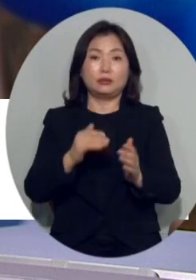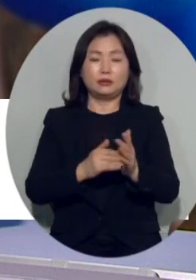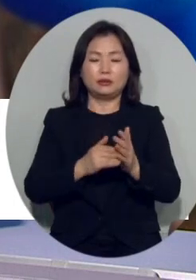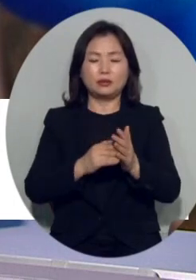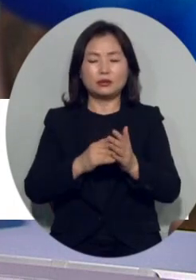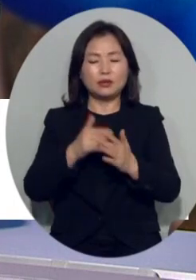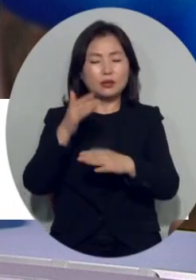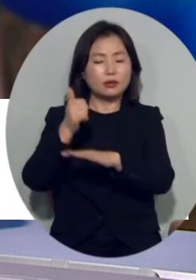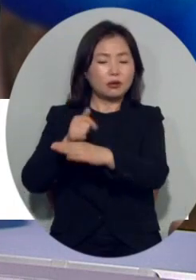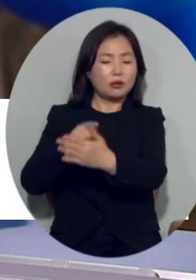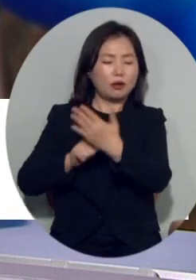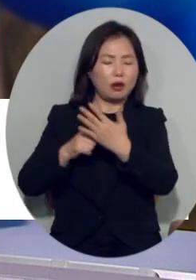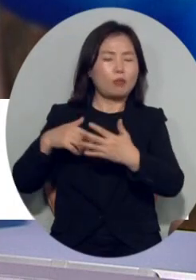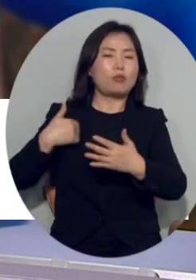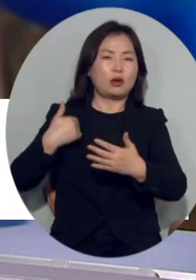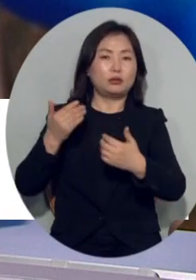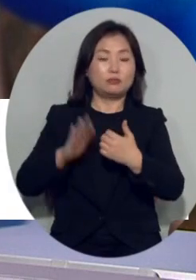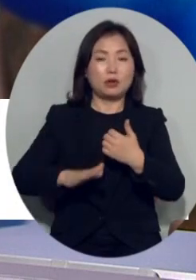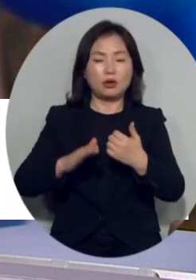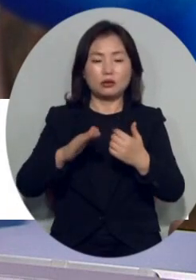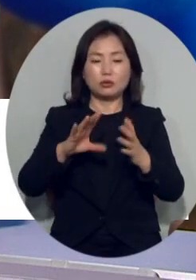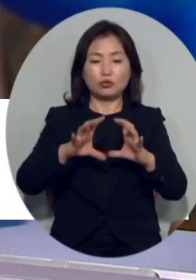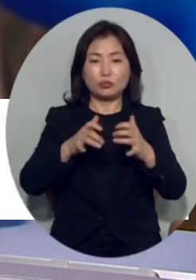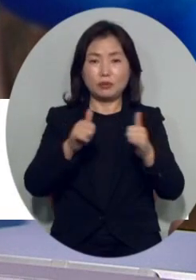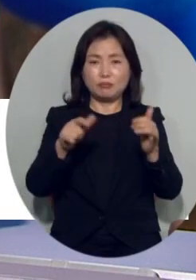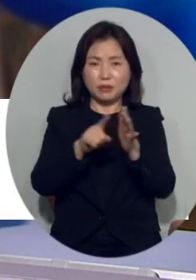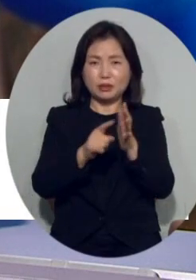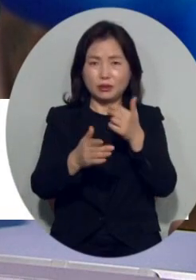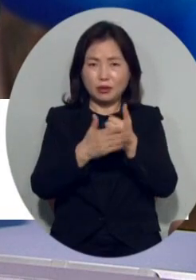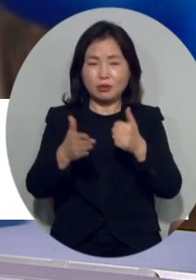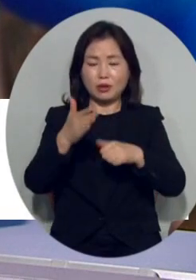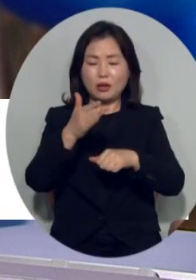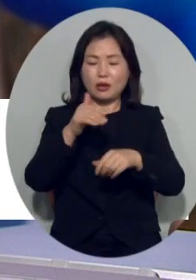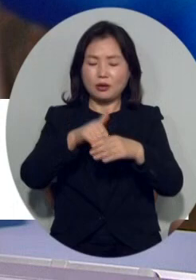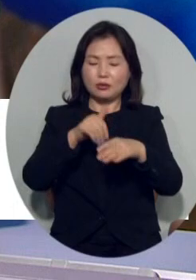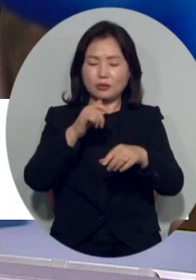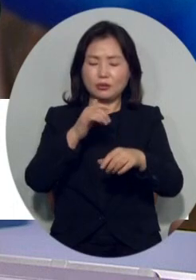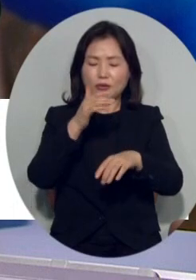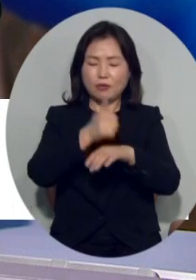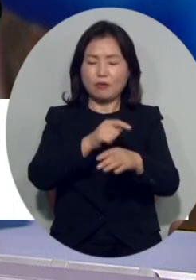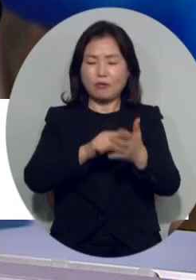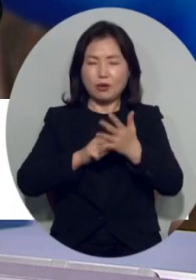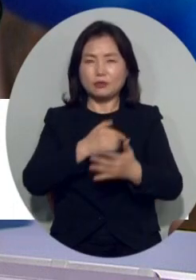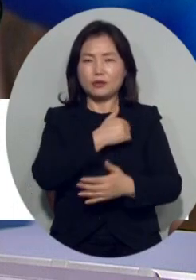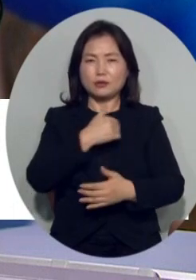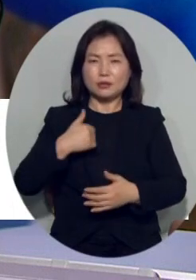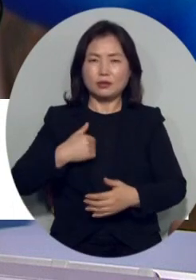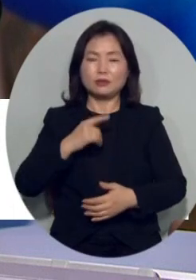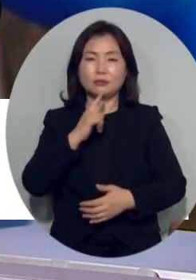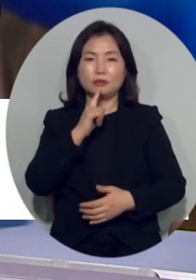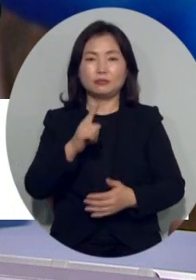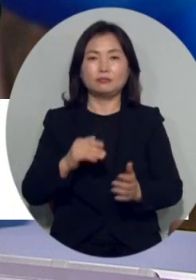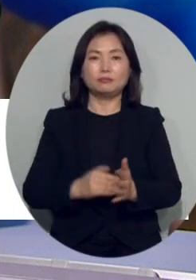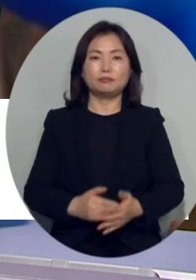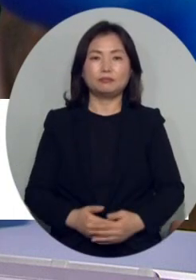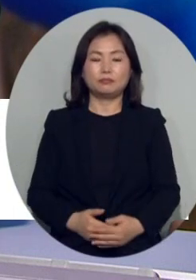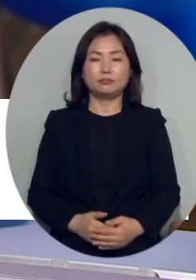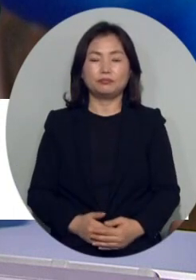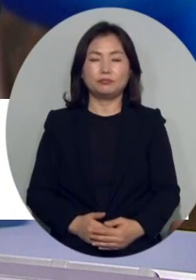속 선거판이지만 국민들을 믿기 때문에 선거 결과를 낙관한다고 자신감을 보였습니다. 김철우